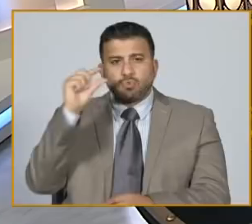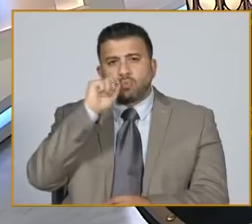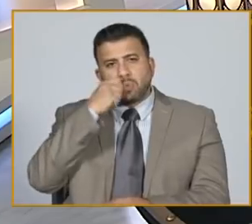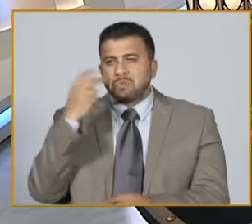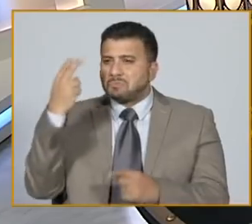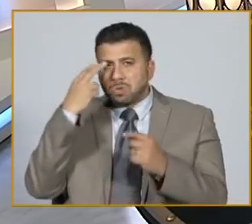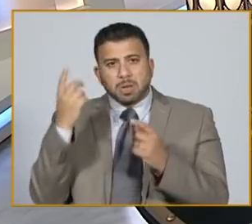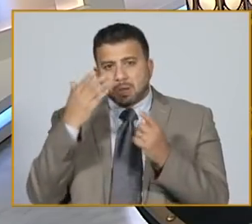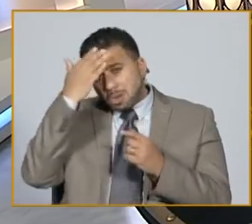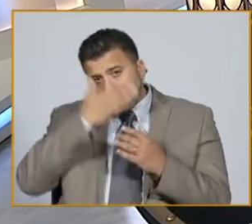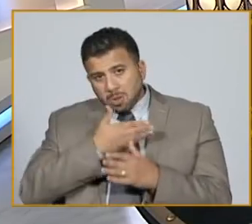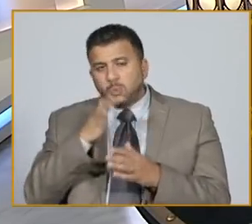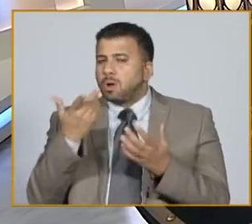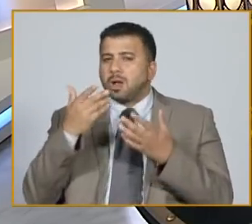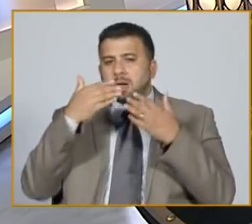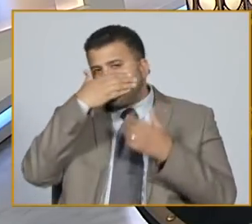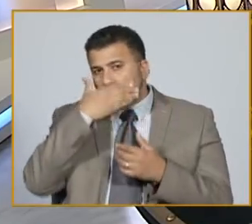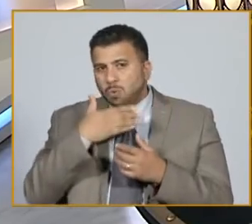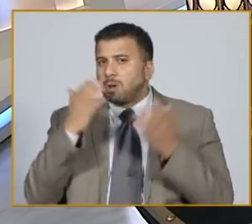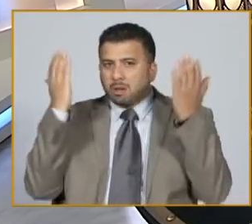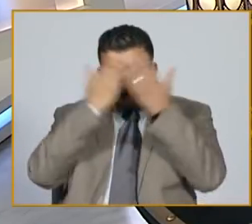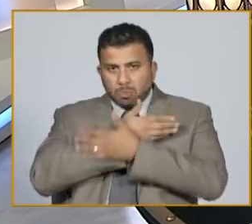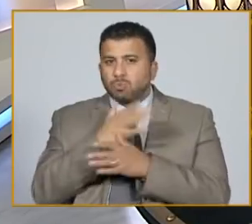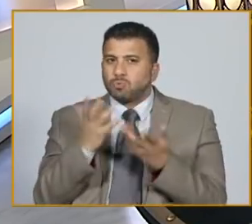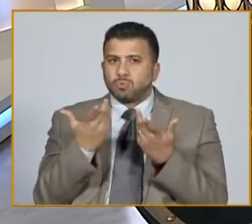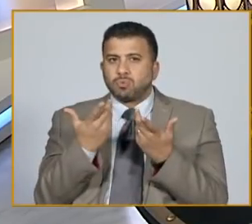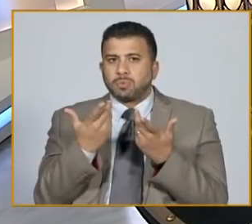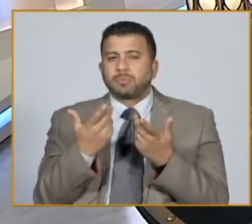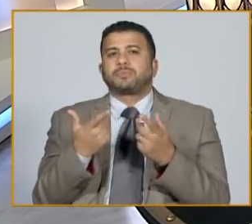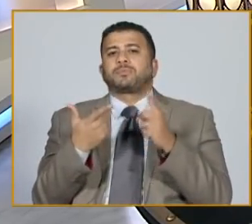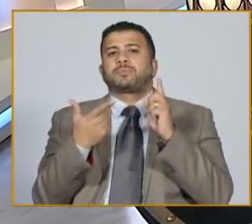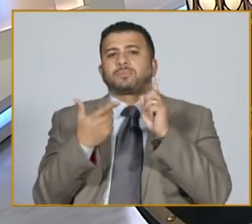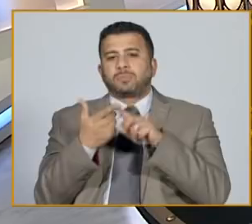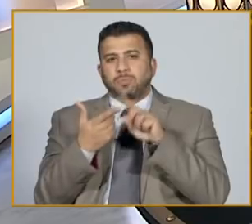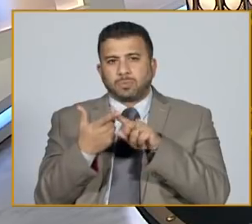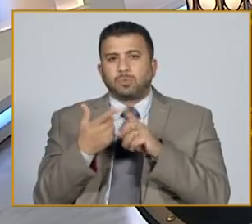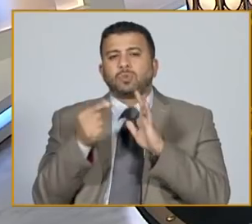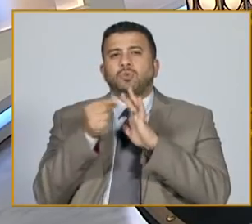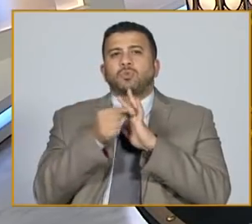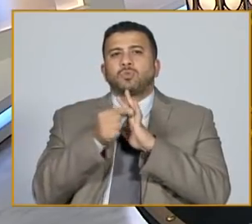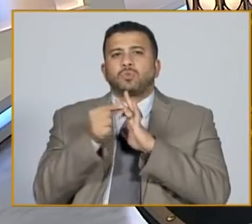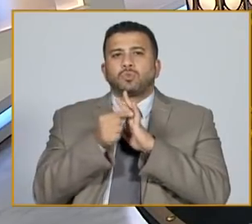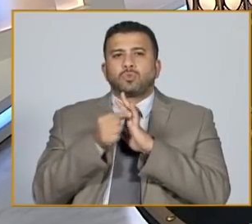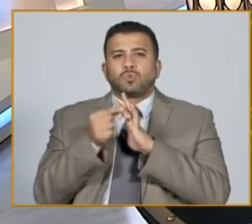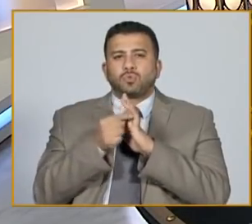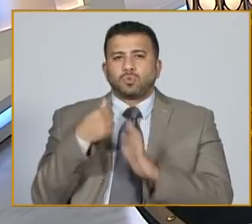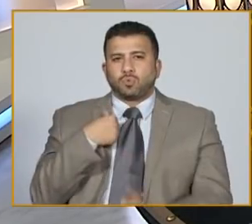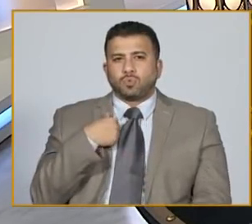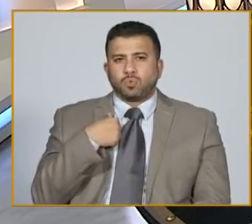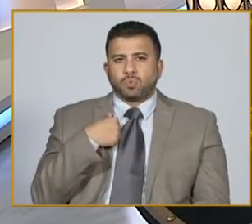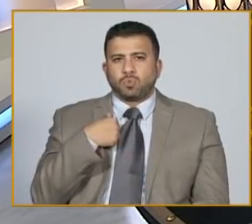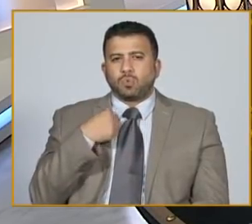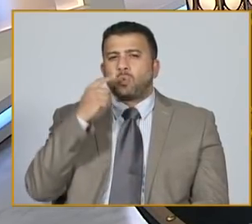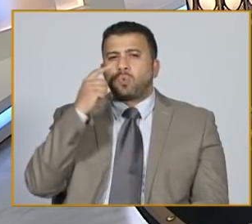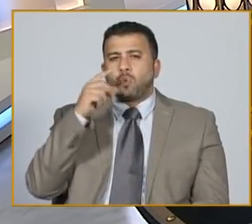وبعدين في أختي كمان زوجها متوفي، هي في العدة في السعودية.